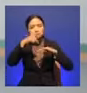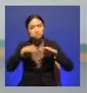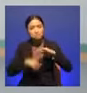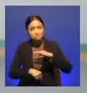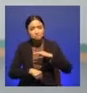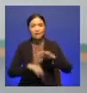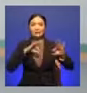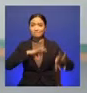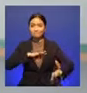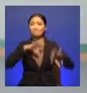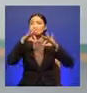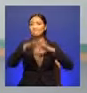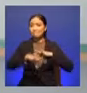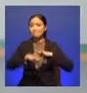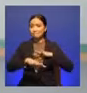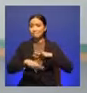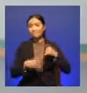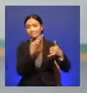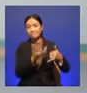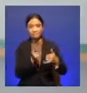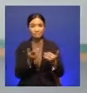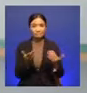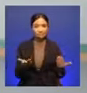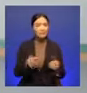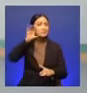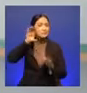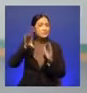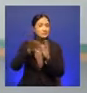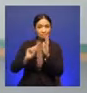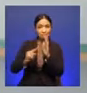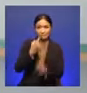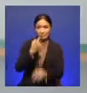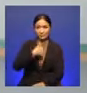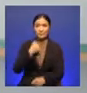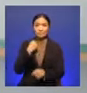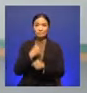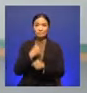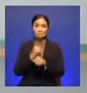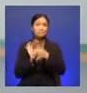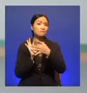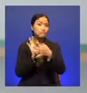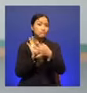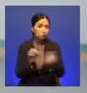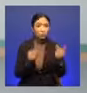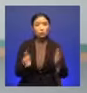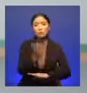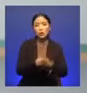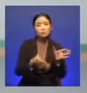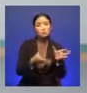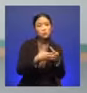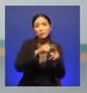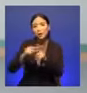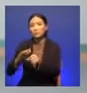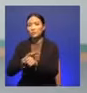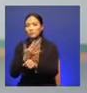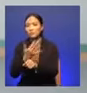จเขาใจเราเนี่ยเป็นยังไงเหมือนกับภาพแรกที่ผมตั้งคำถามนะครับว่าผมเข้าไปทำงานเกี่ยวข้องอาจจะไม่ได้กับผู้พิการทุกกลุ่มนะครับ ต้องช่วยฉ